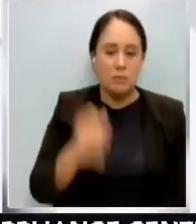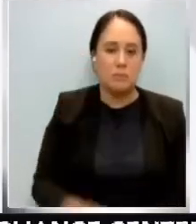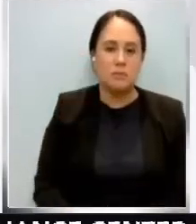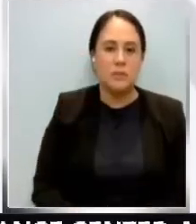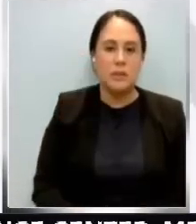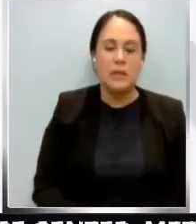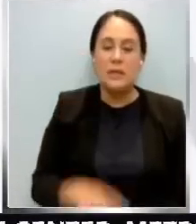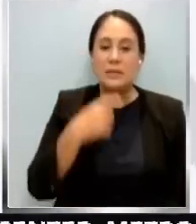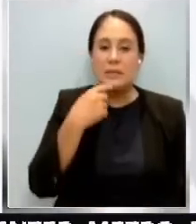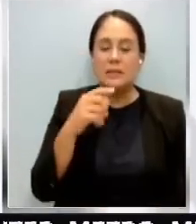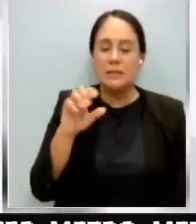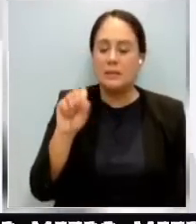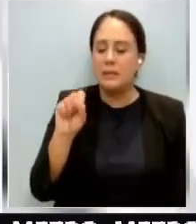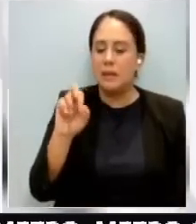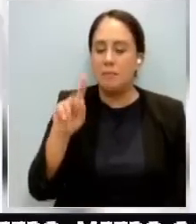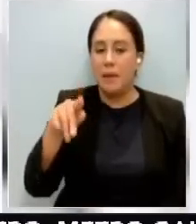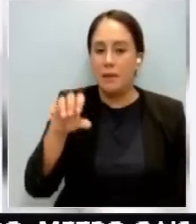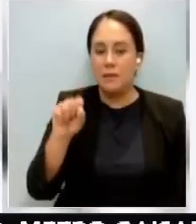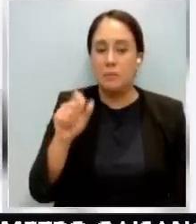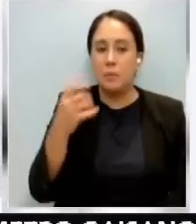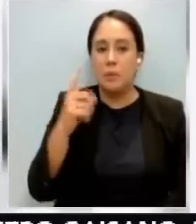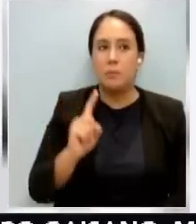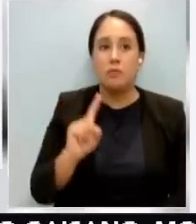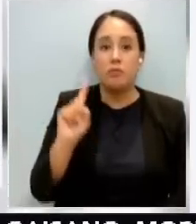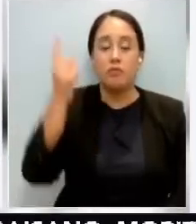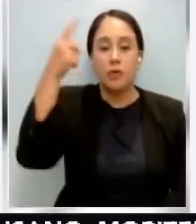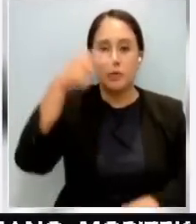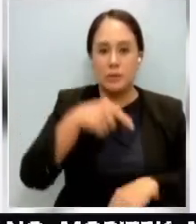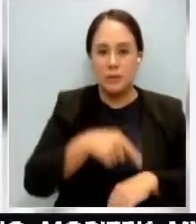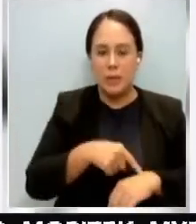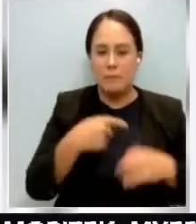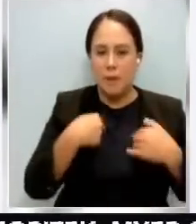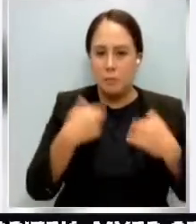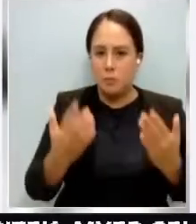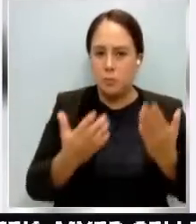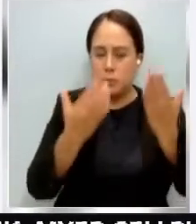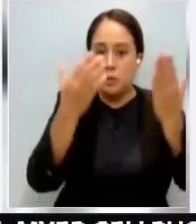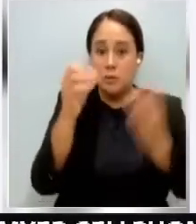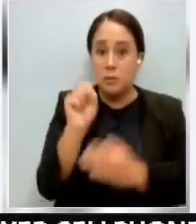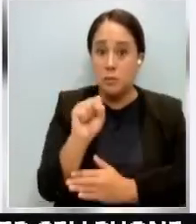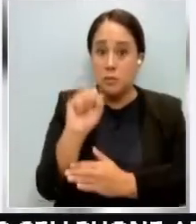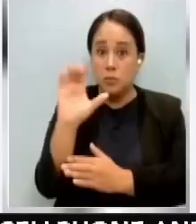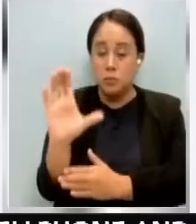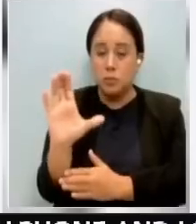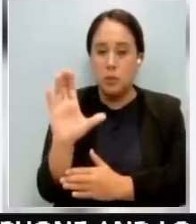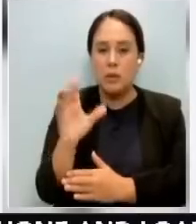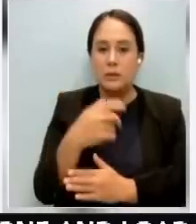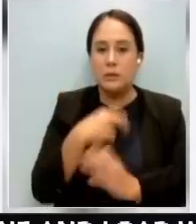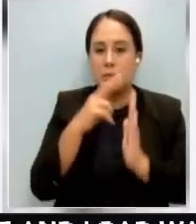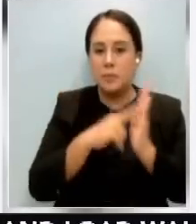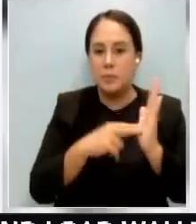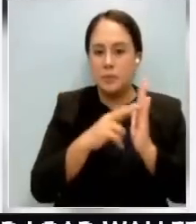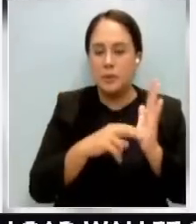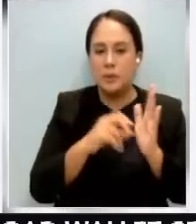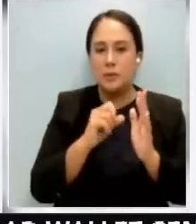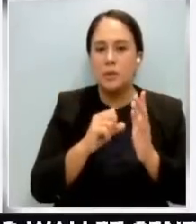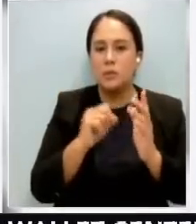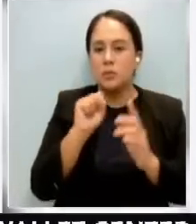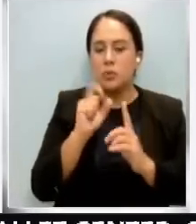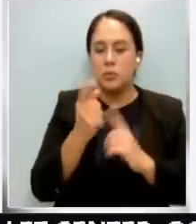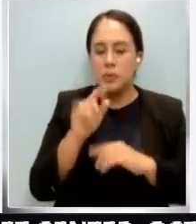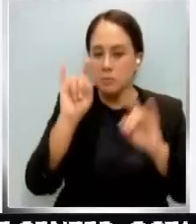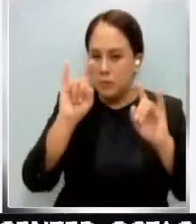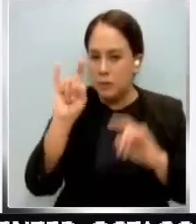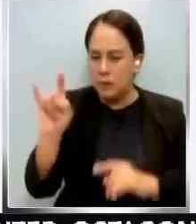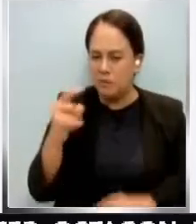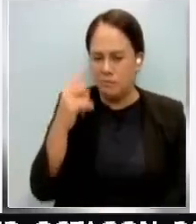Certeza, ito marahil ang unang pagkakataong may inihain sa Korte Suprema na ibinasa sa mga social media post na kaduda-duda